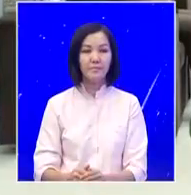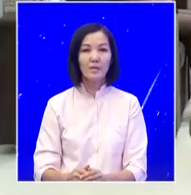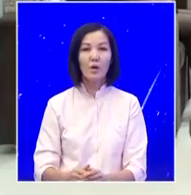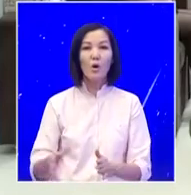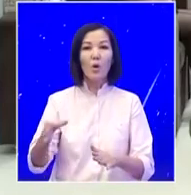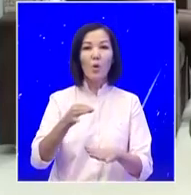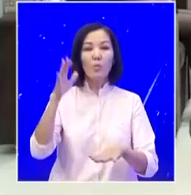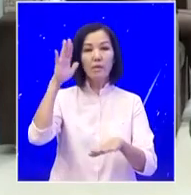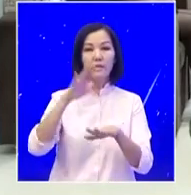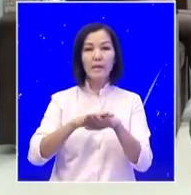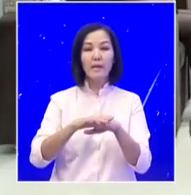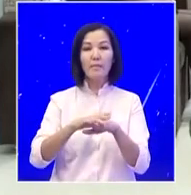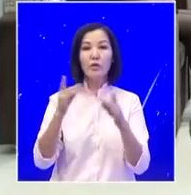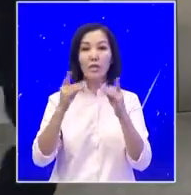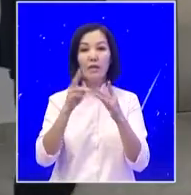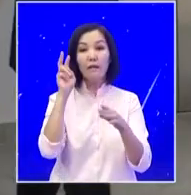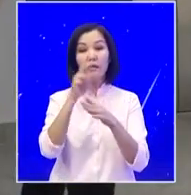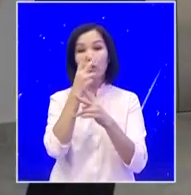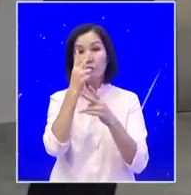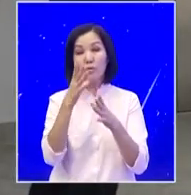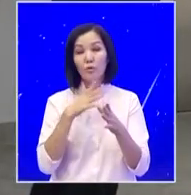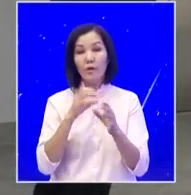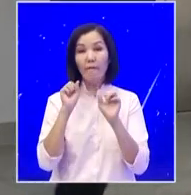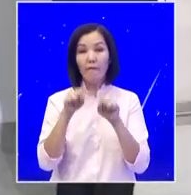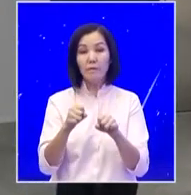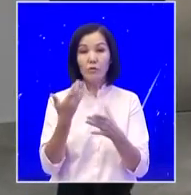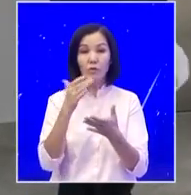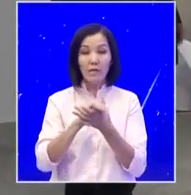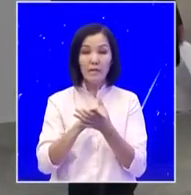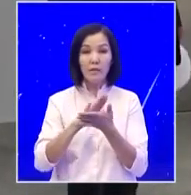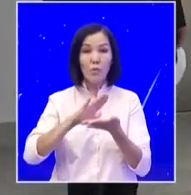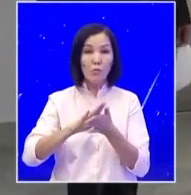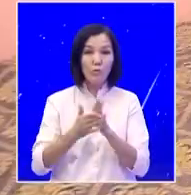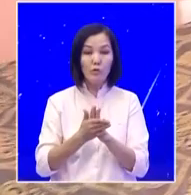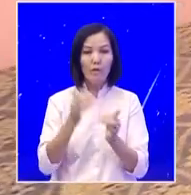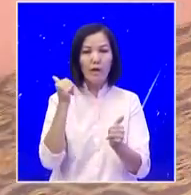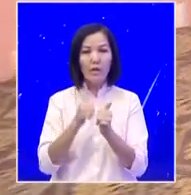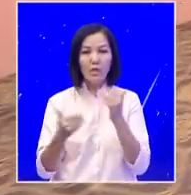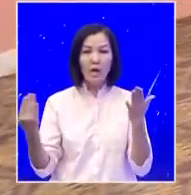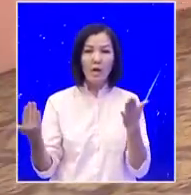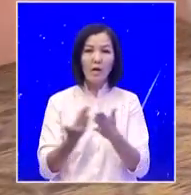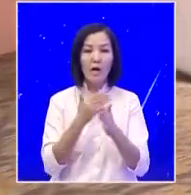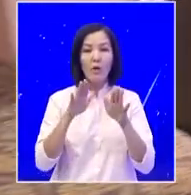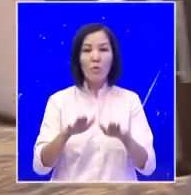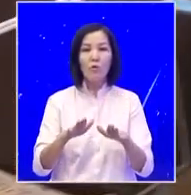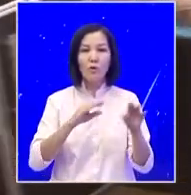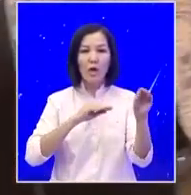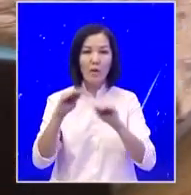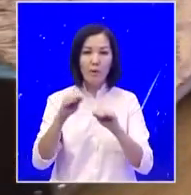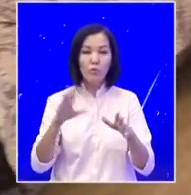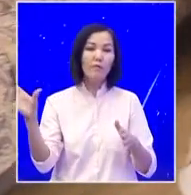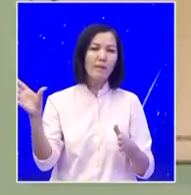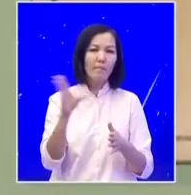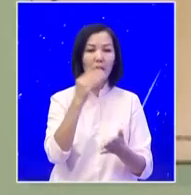Амандық Баталов жатақхана ішін аралап көрді, мүмкіндіктерімен танысты. Әр бөлмеде жеке-жеке су жаңа төсек орын, қажет құрал жабдықтар